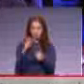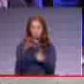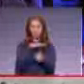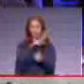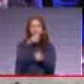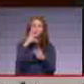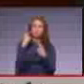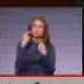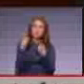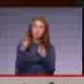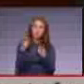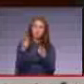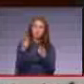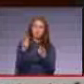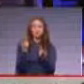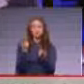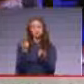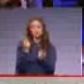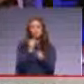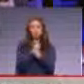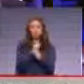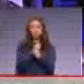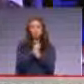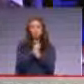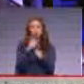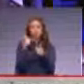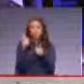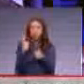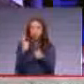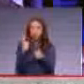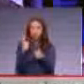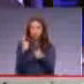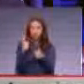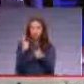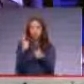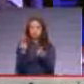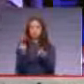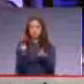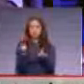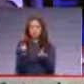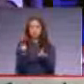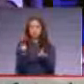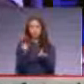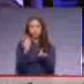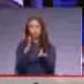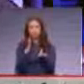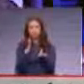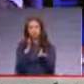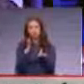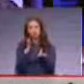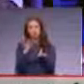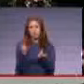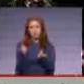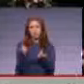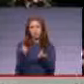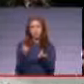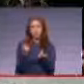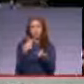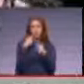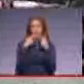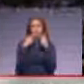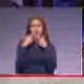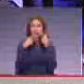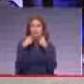دي بعضها، طبعا في أعمال منها متميزة، لكن البعض انتقدها إنها بقى فيها نوع من يعني الإباحية شوية.